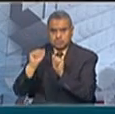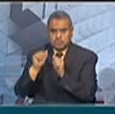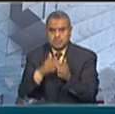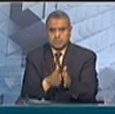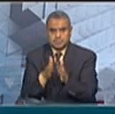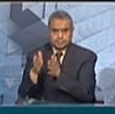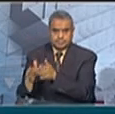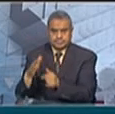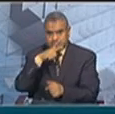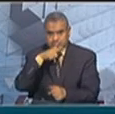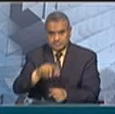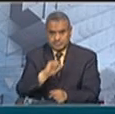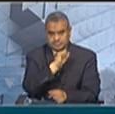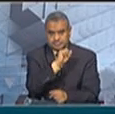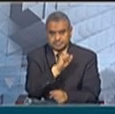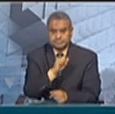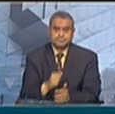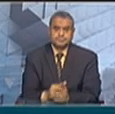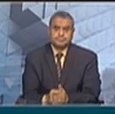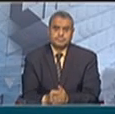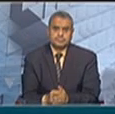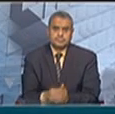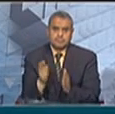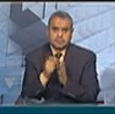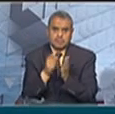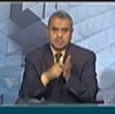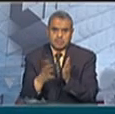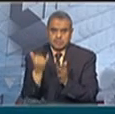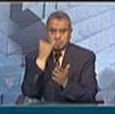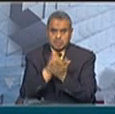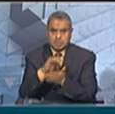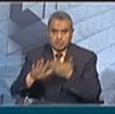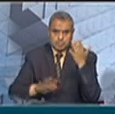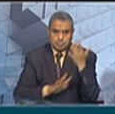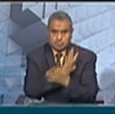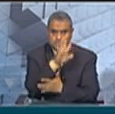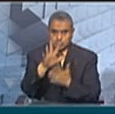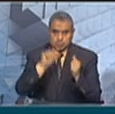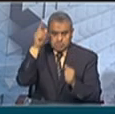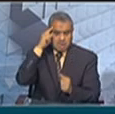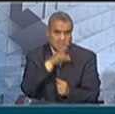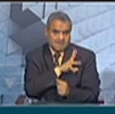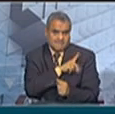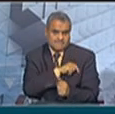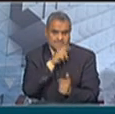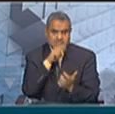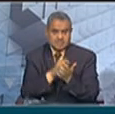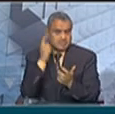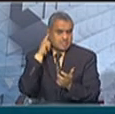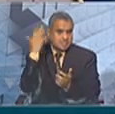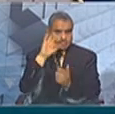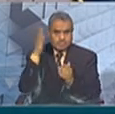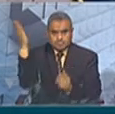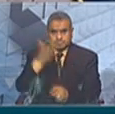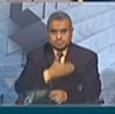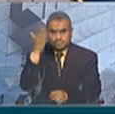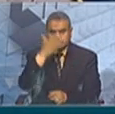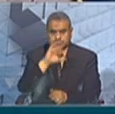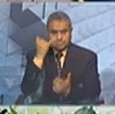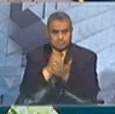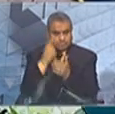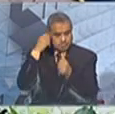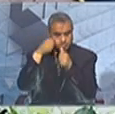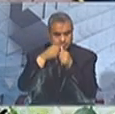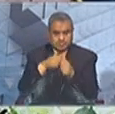سيدات والسادة، لا زالت القضية الفلسطينية تحظى بمكانة مركزية تاريخية ومحورية في